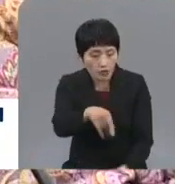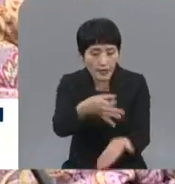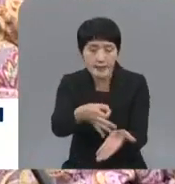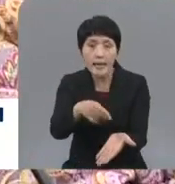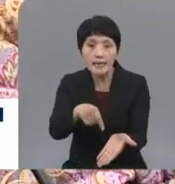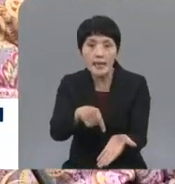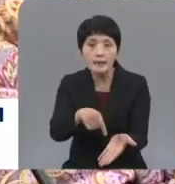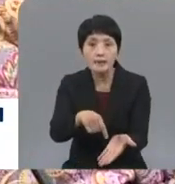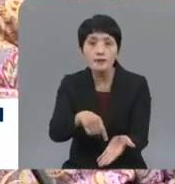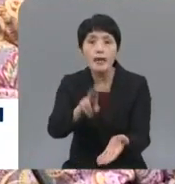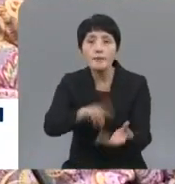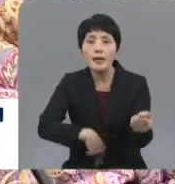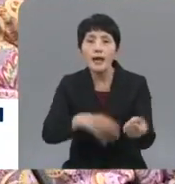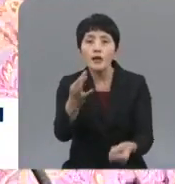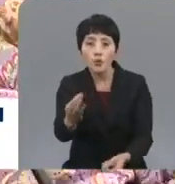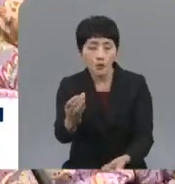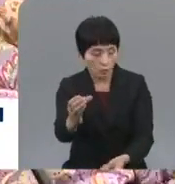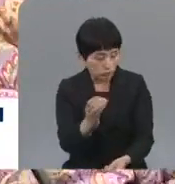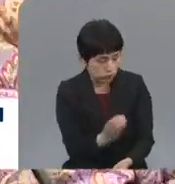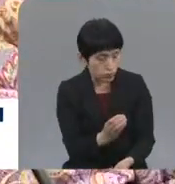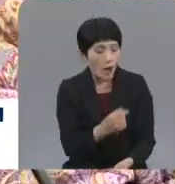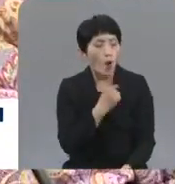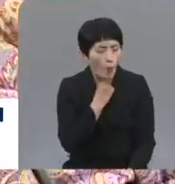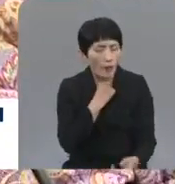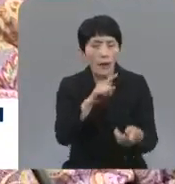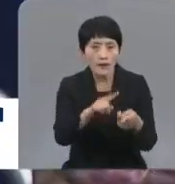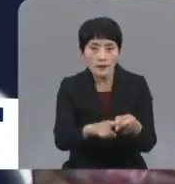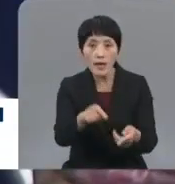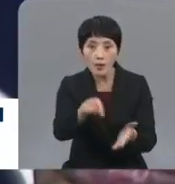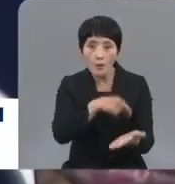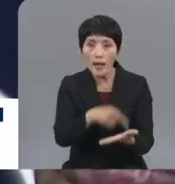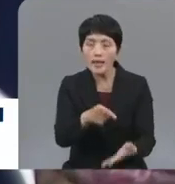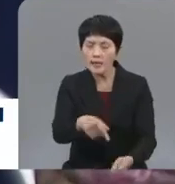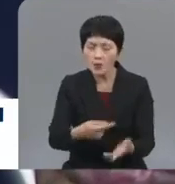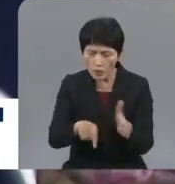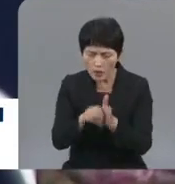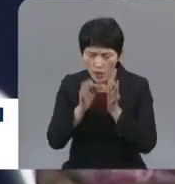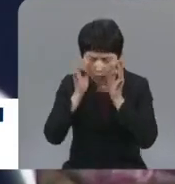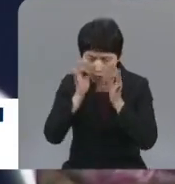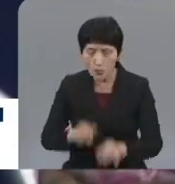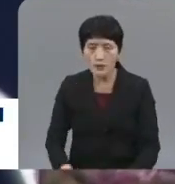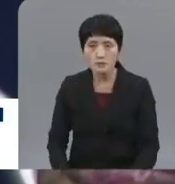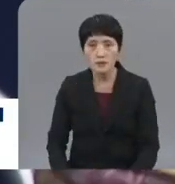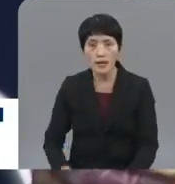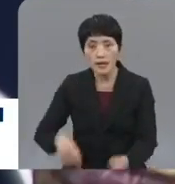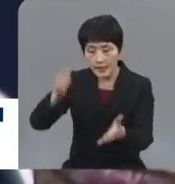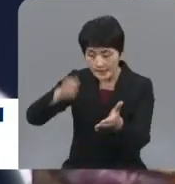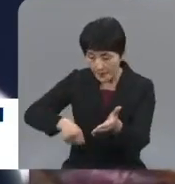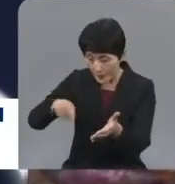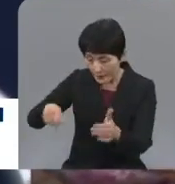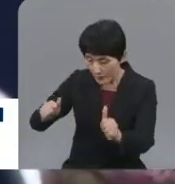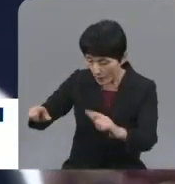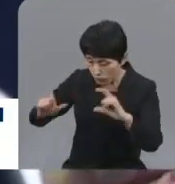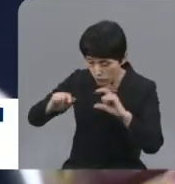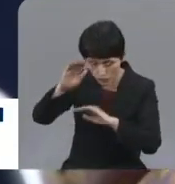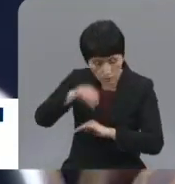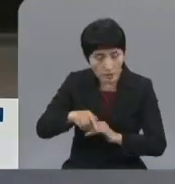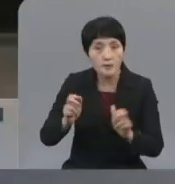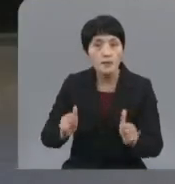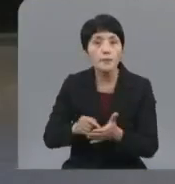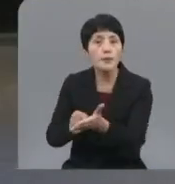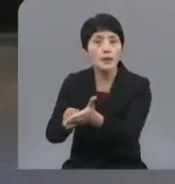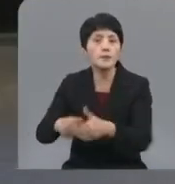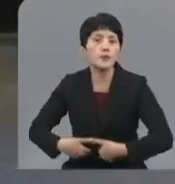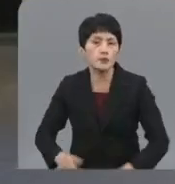score юристы намерена настаивать на том чтобы жертвы получили компенсации тем способом которые они считают